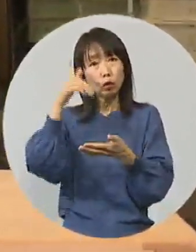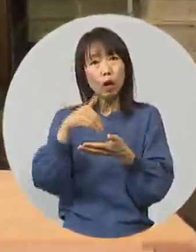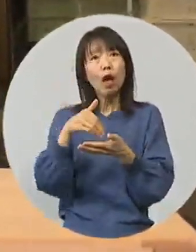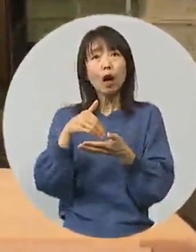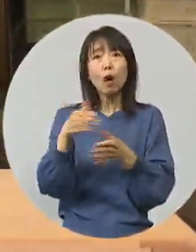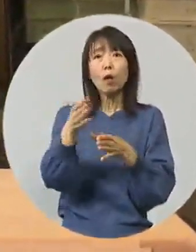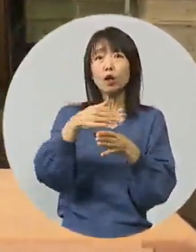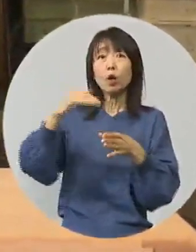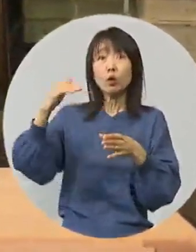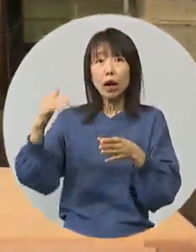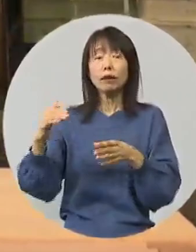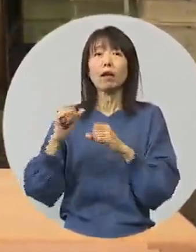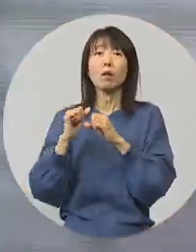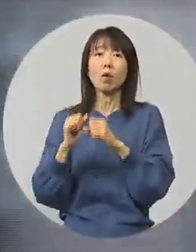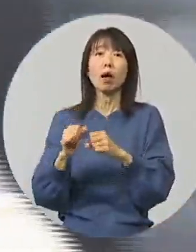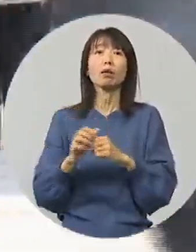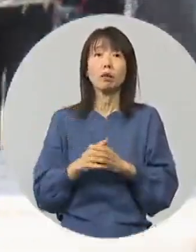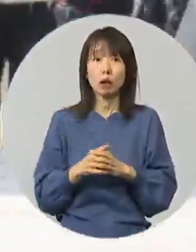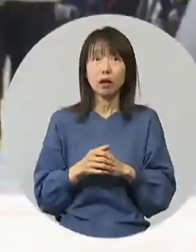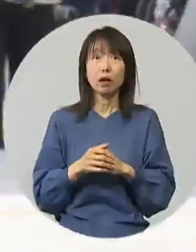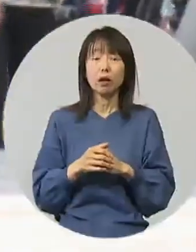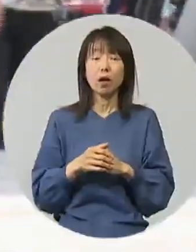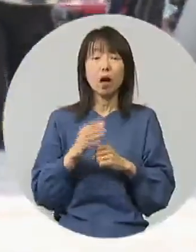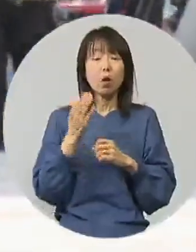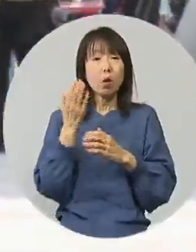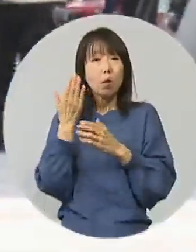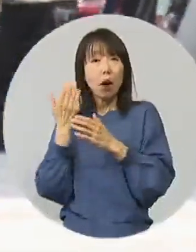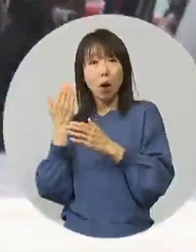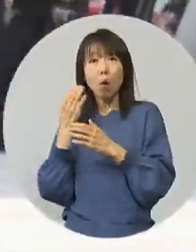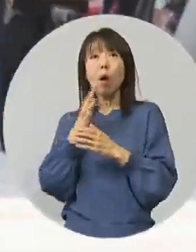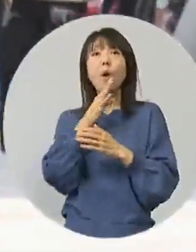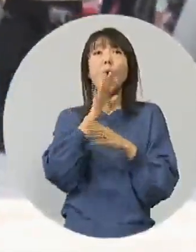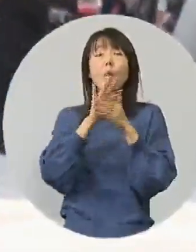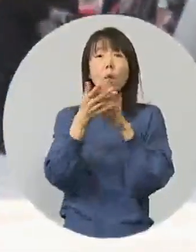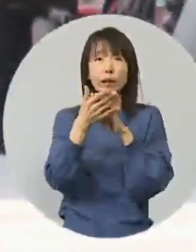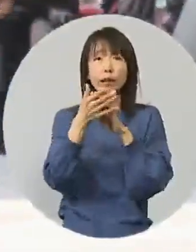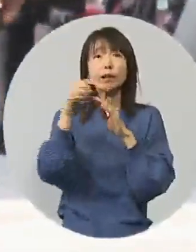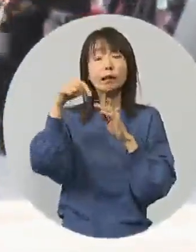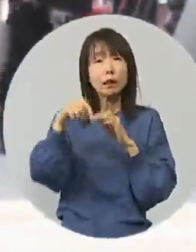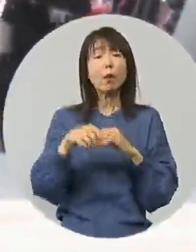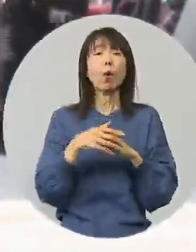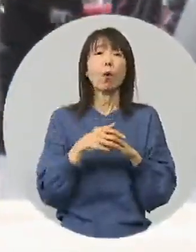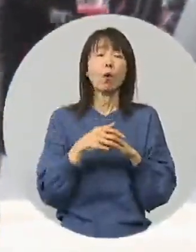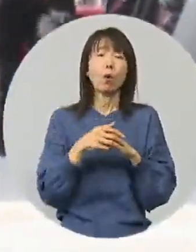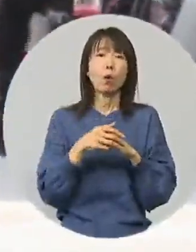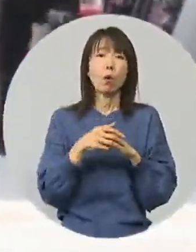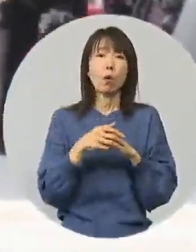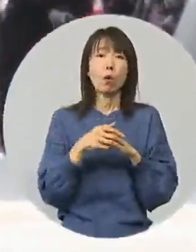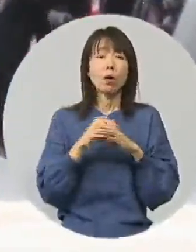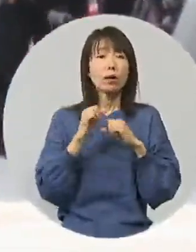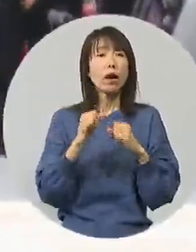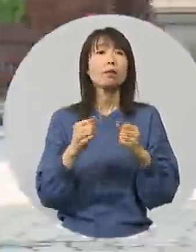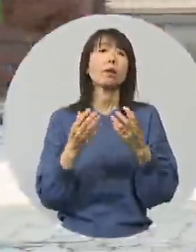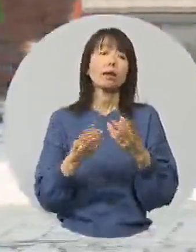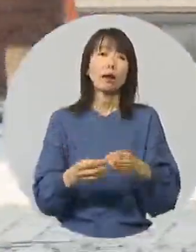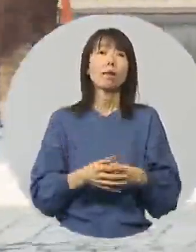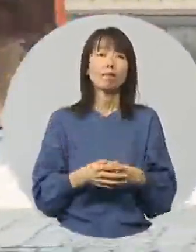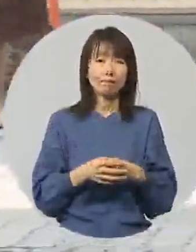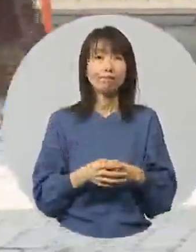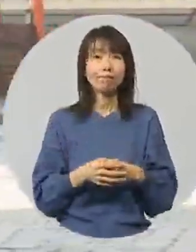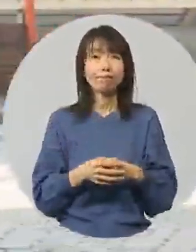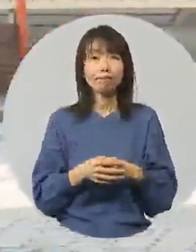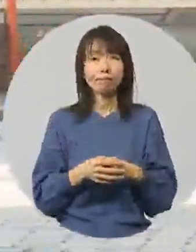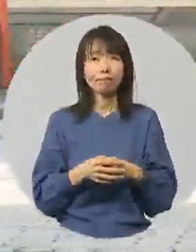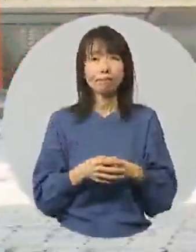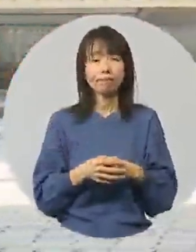台の方でやらせてもらいました。でその前はですね、藤沢本町の方でも、やっておりました。まあ、どこの